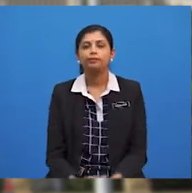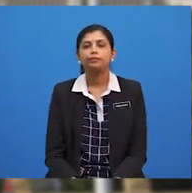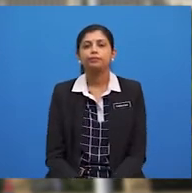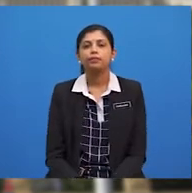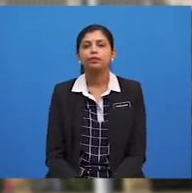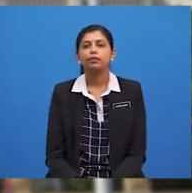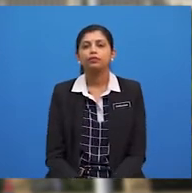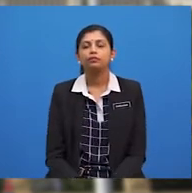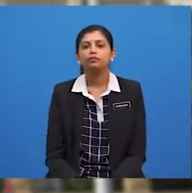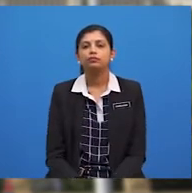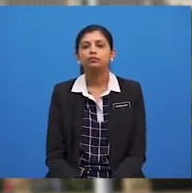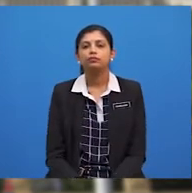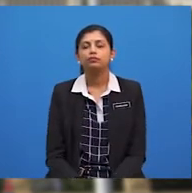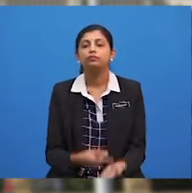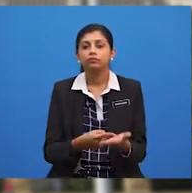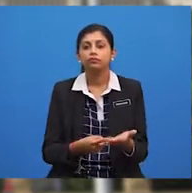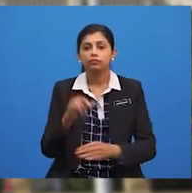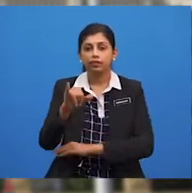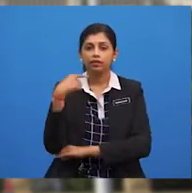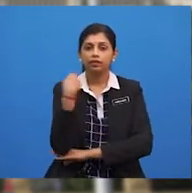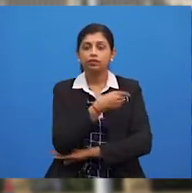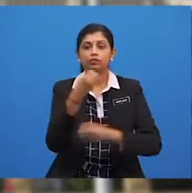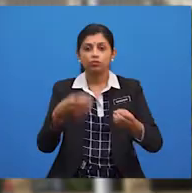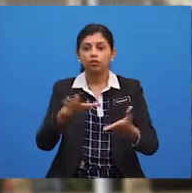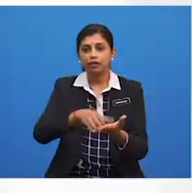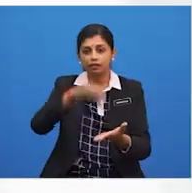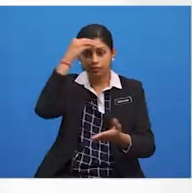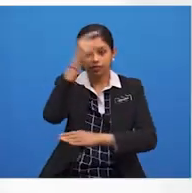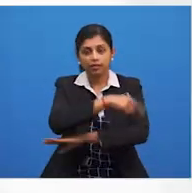rumusan pembelajaran kita pada episod kali ini.